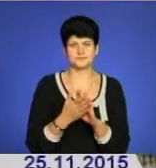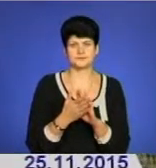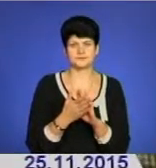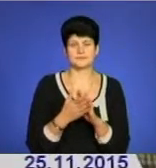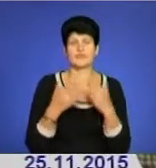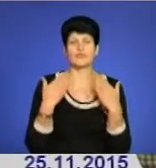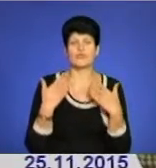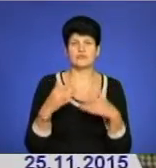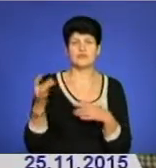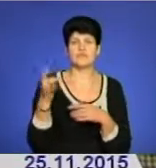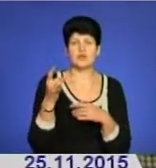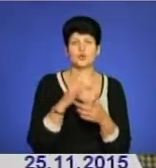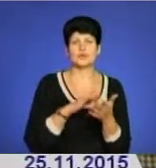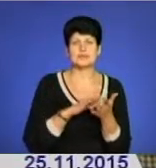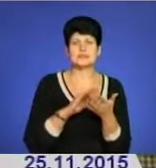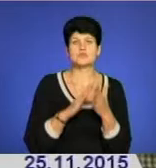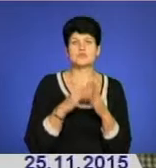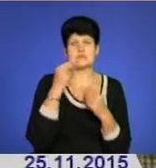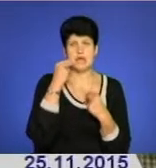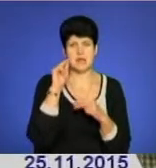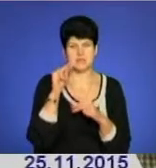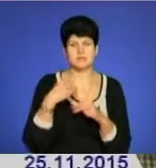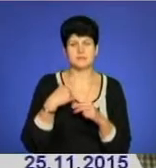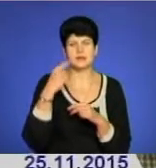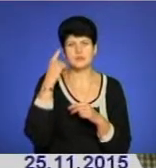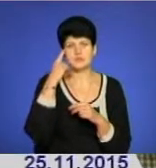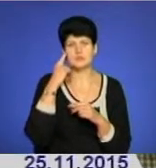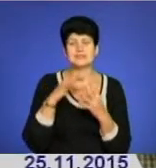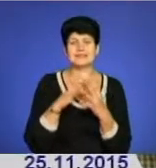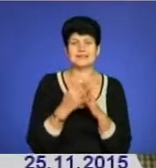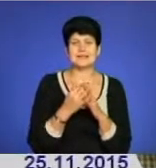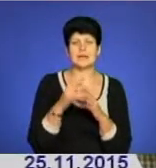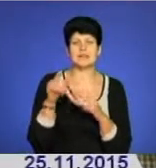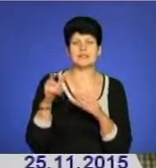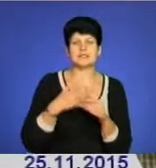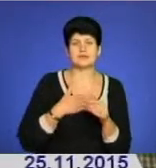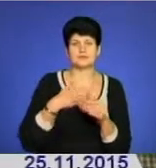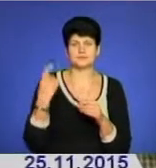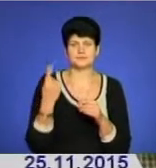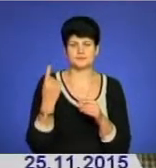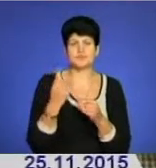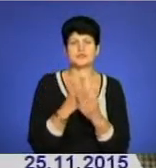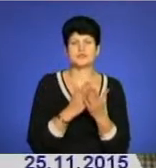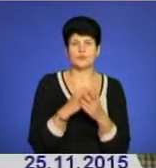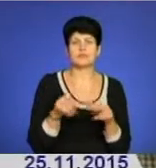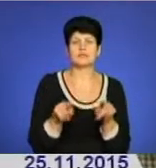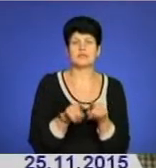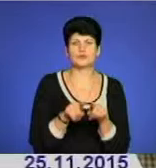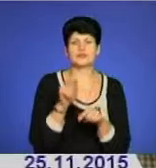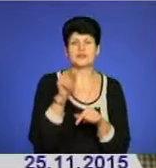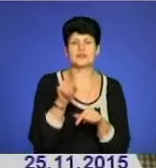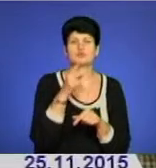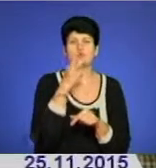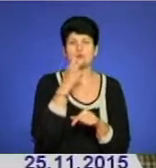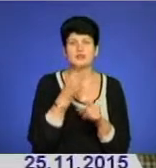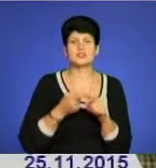Вже в районних центрах ситуація значно краща, але ми гадаємо, що наші сільські мешканці нашого краю заслуговують також на те, щоб бачити це